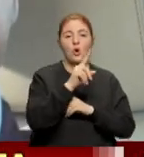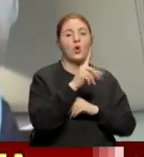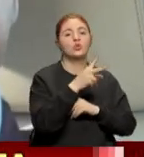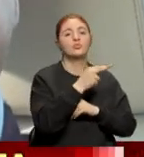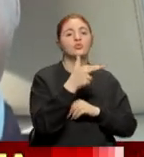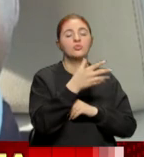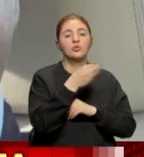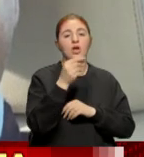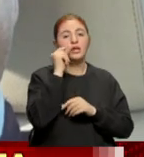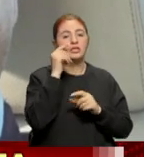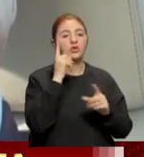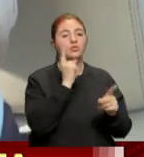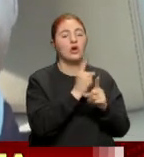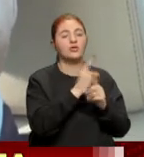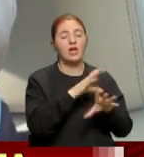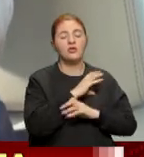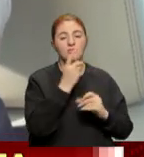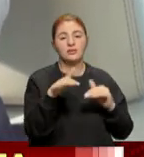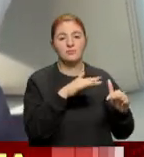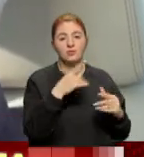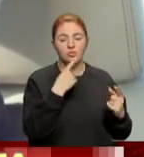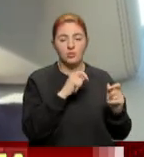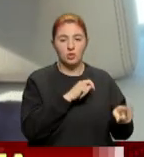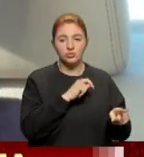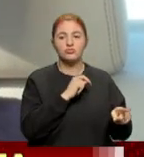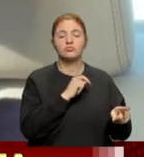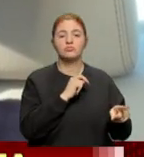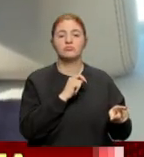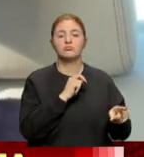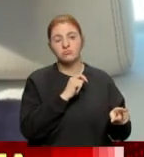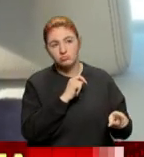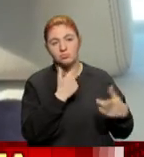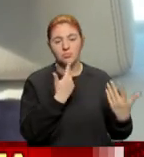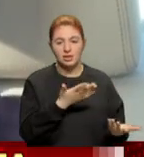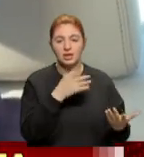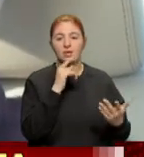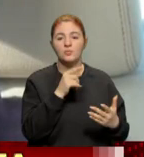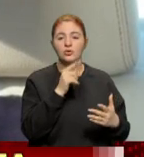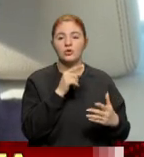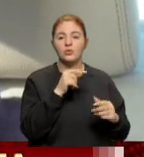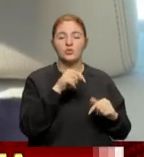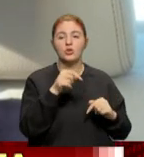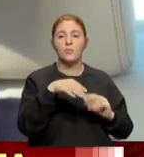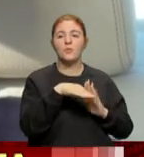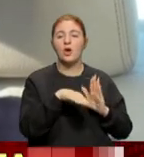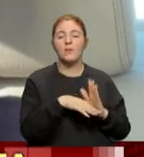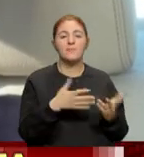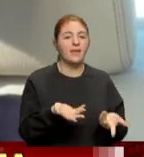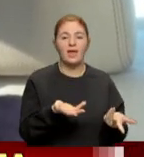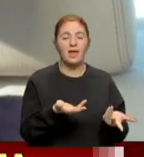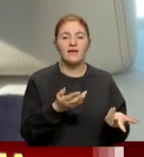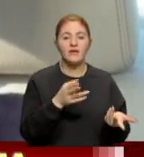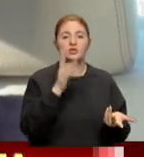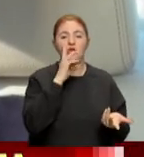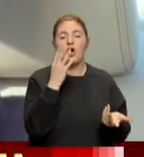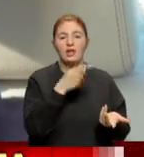milyon kişinin doğrudan etkilendiği bir depremden söz ediyoruz. Peki bugünkü programınız nedir ve